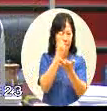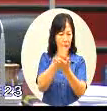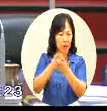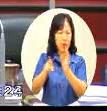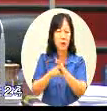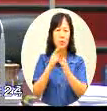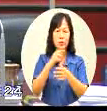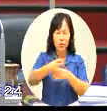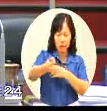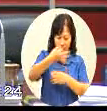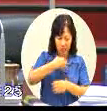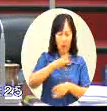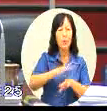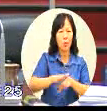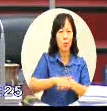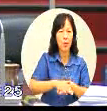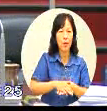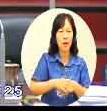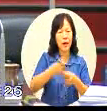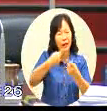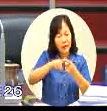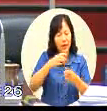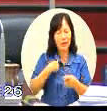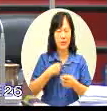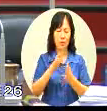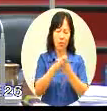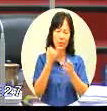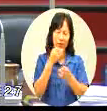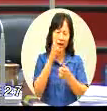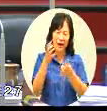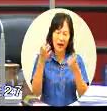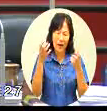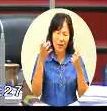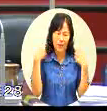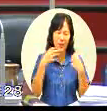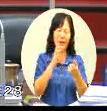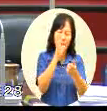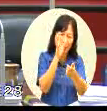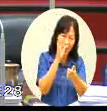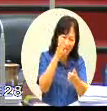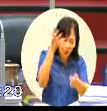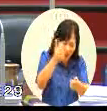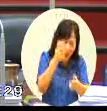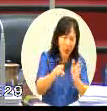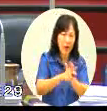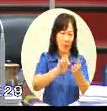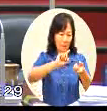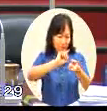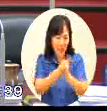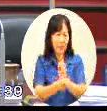地主都会捐钱给我们的，应该是我们当白脸，你当黑脸的。你现在搞过来，你自己大删预